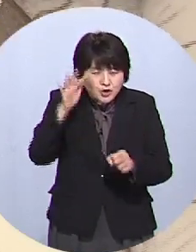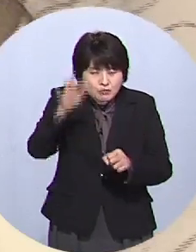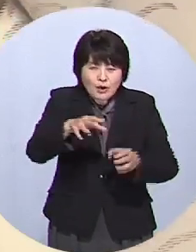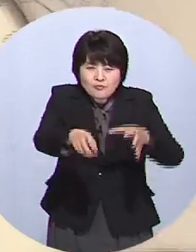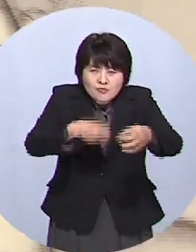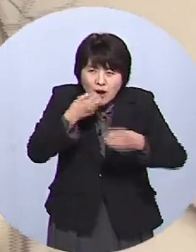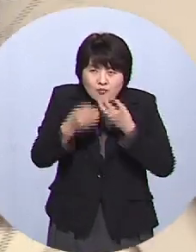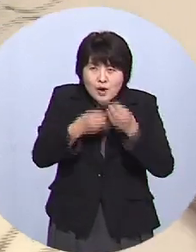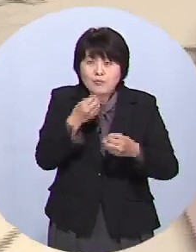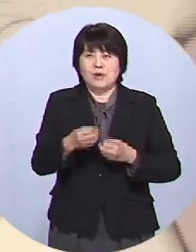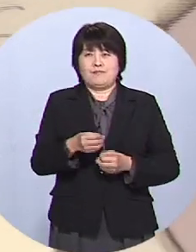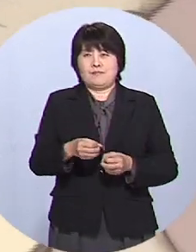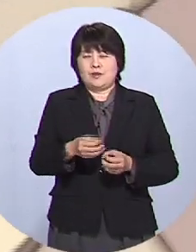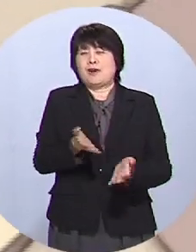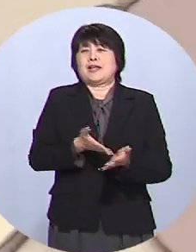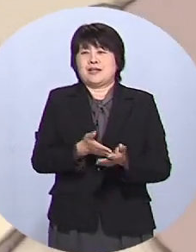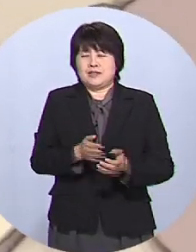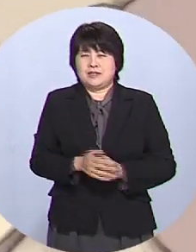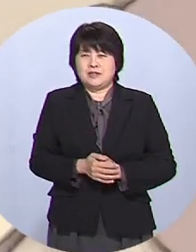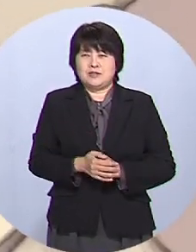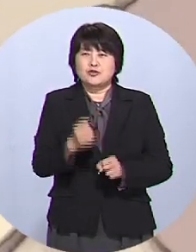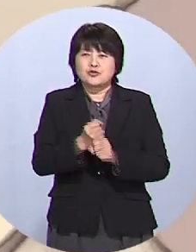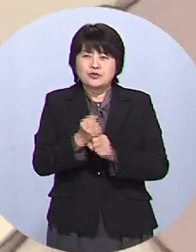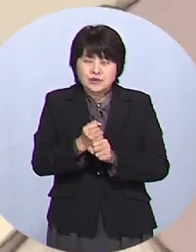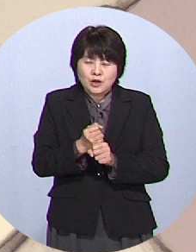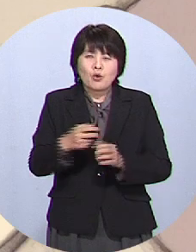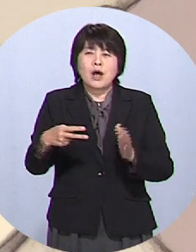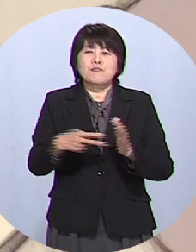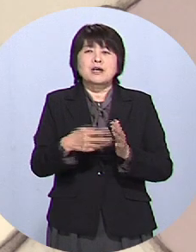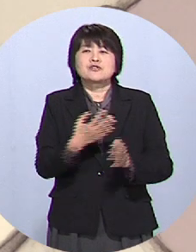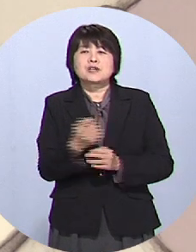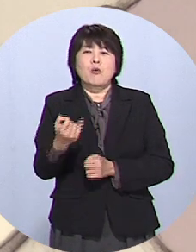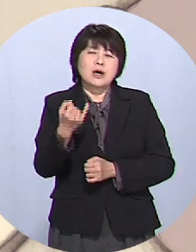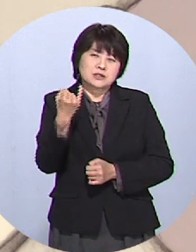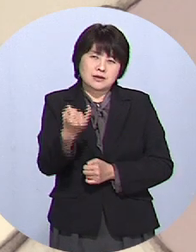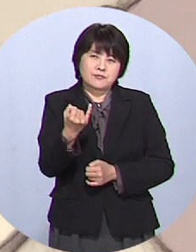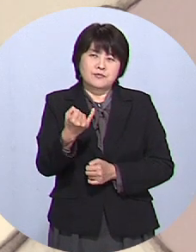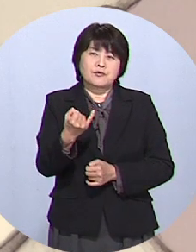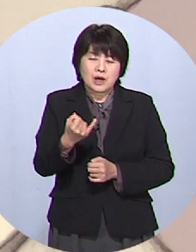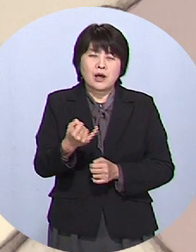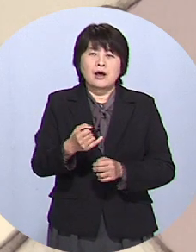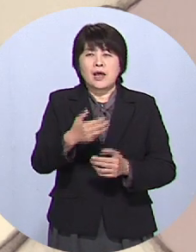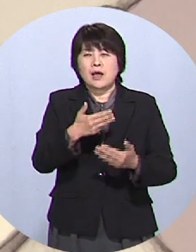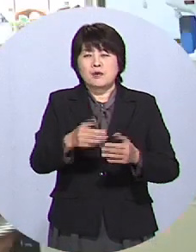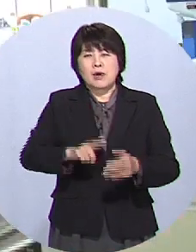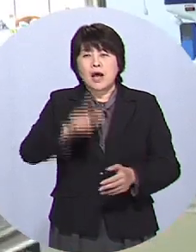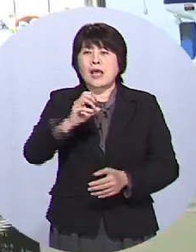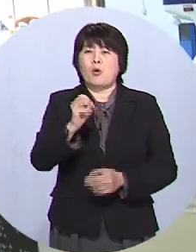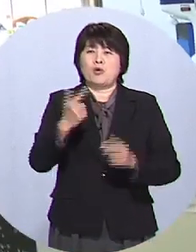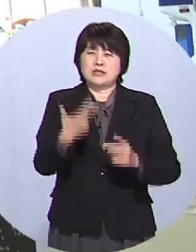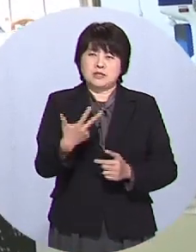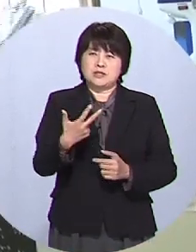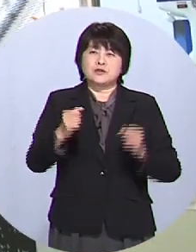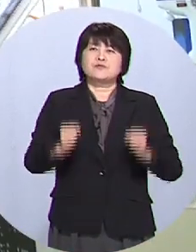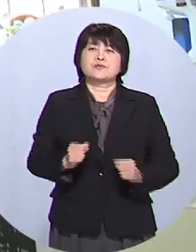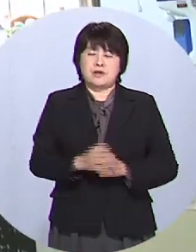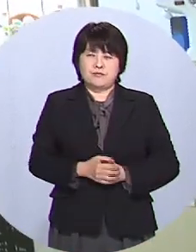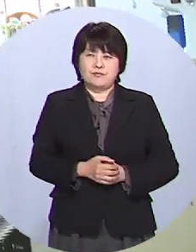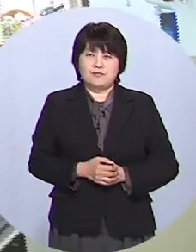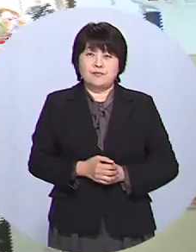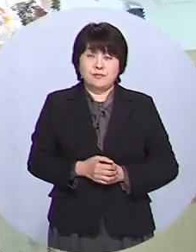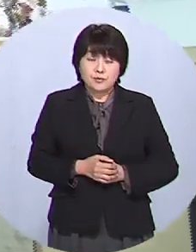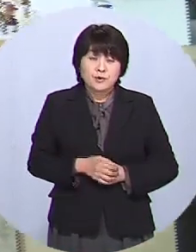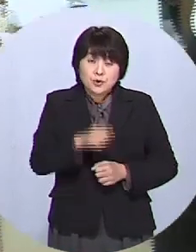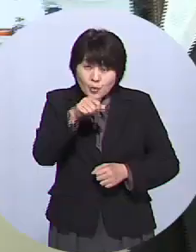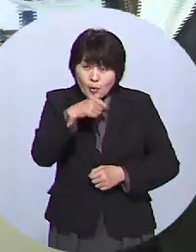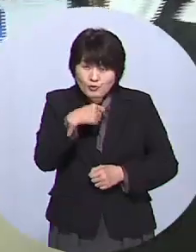ちなみに作者の松沢さんは上尾市出身の絵本作家です。 いや、この絵本いろんな動物さんが可愛